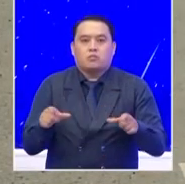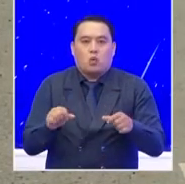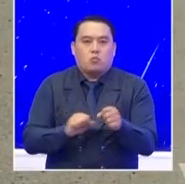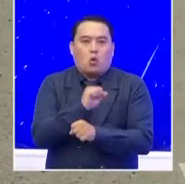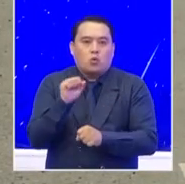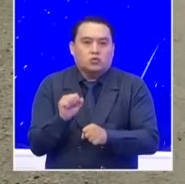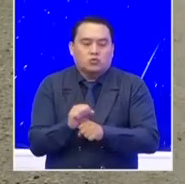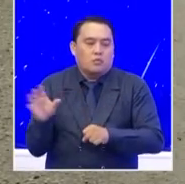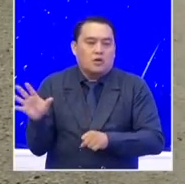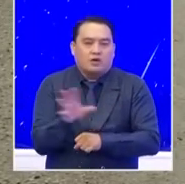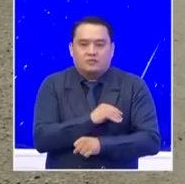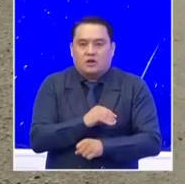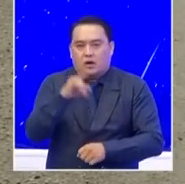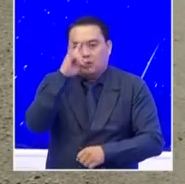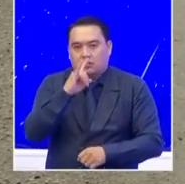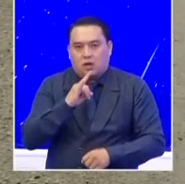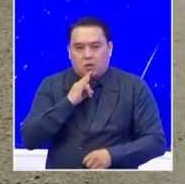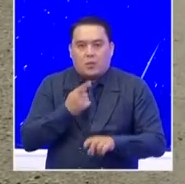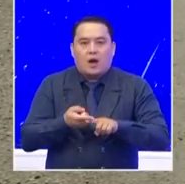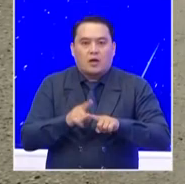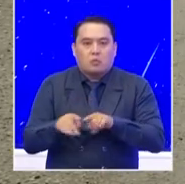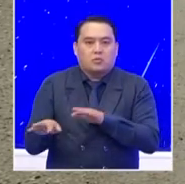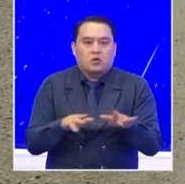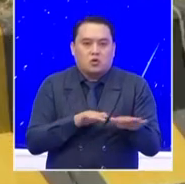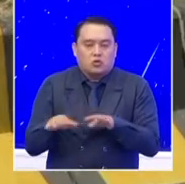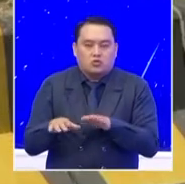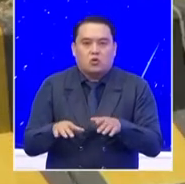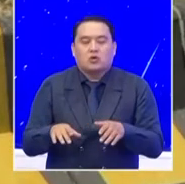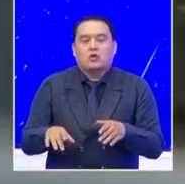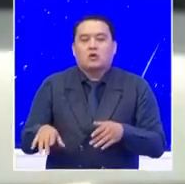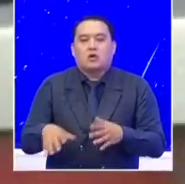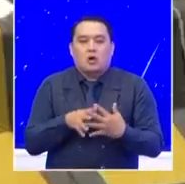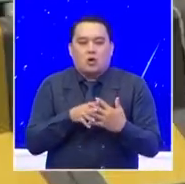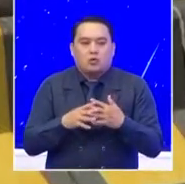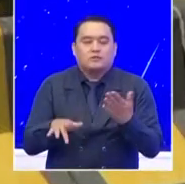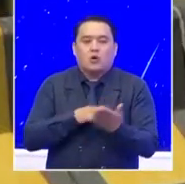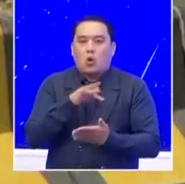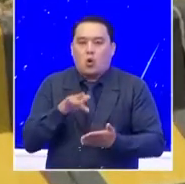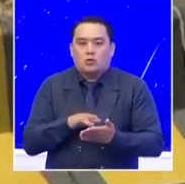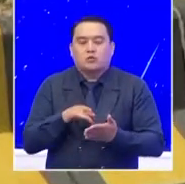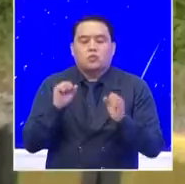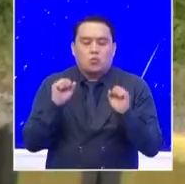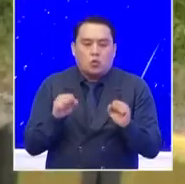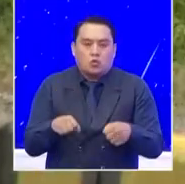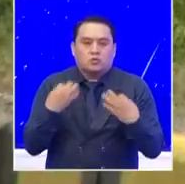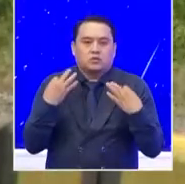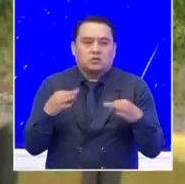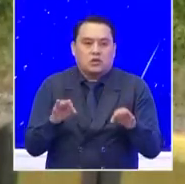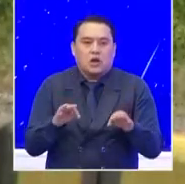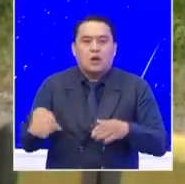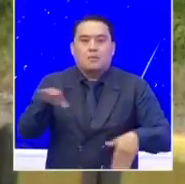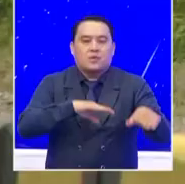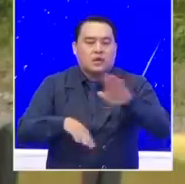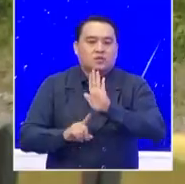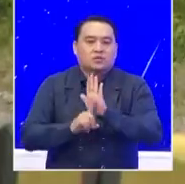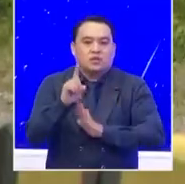и блокпосты по всей территории Казахстана. Поэтому передвижение внутри и между населенными пунктами будет беспрепятственным. А вот пляжный сезон